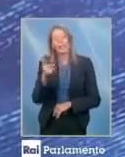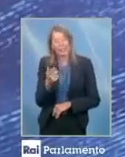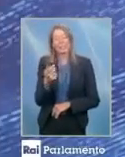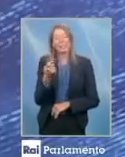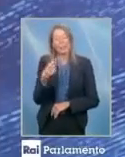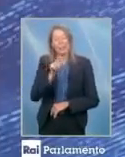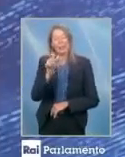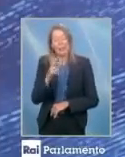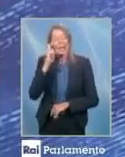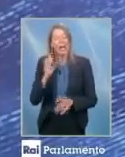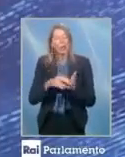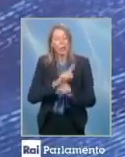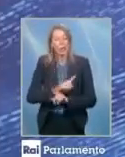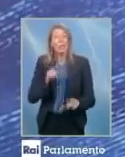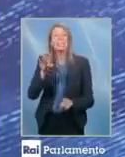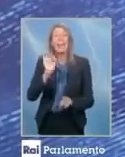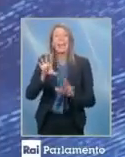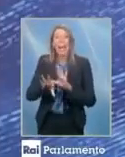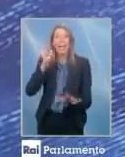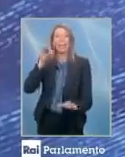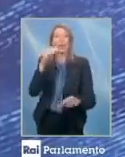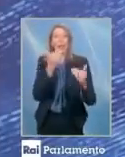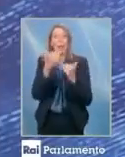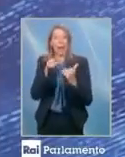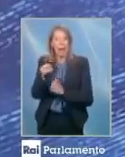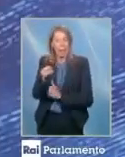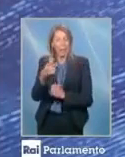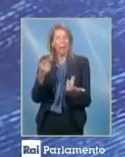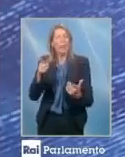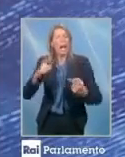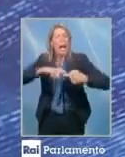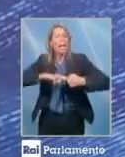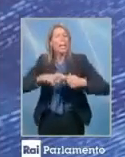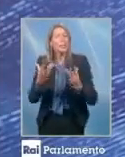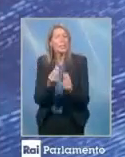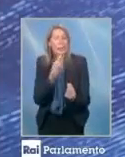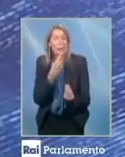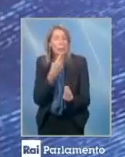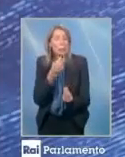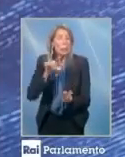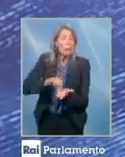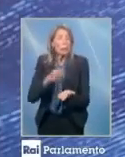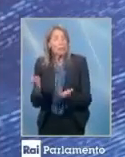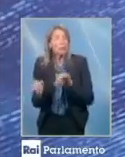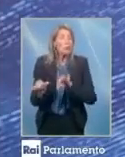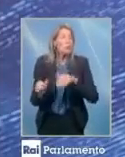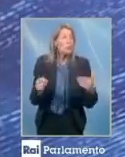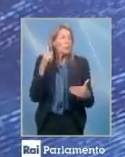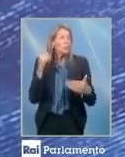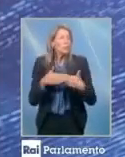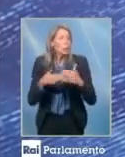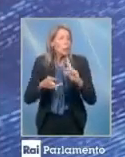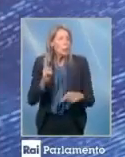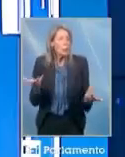Voi che farete in caso di elezione in Parlamento? Con chi vi alleerete? Vi sentite più vicini al centrodestra o al centrosinistra? Non